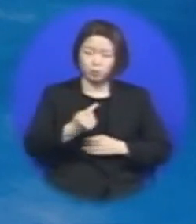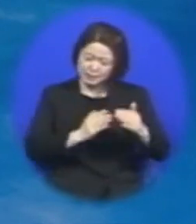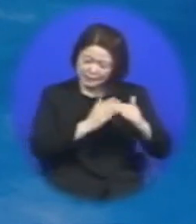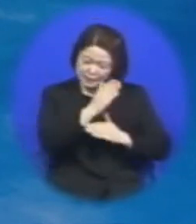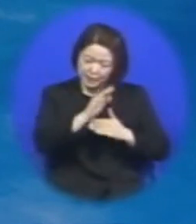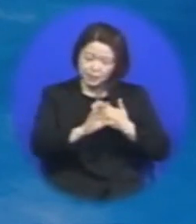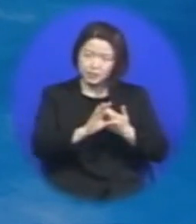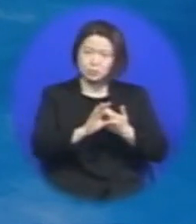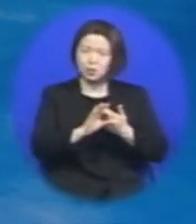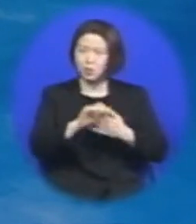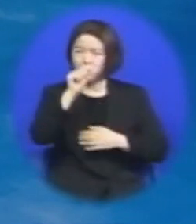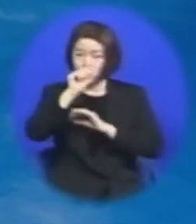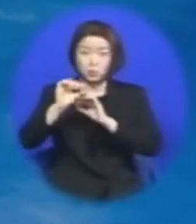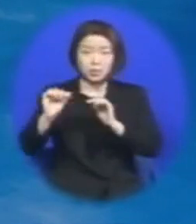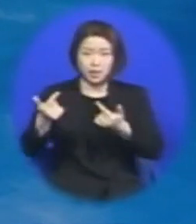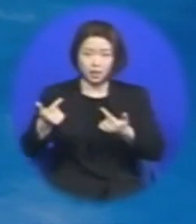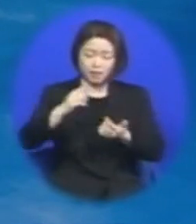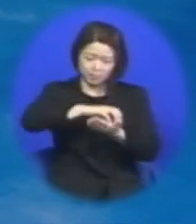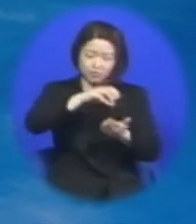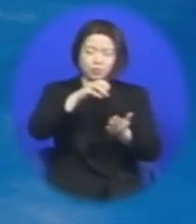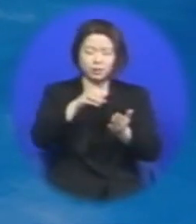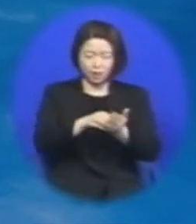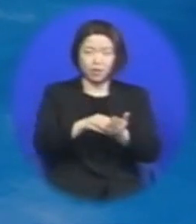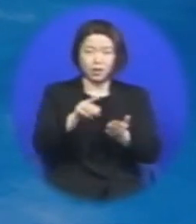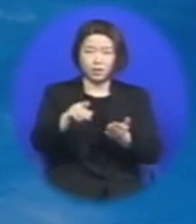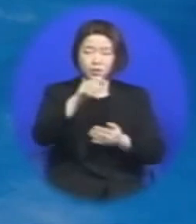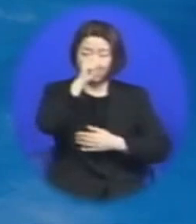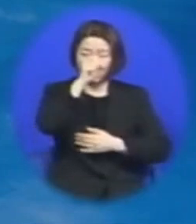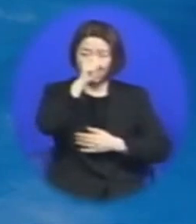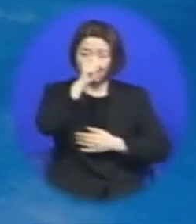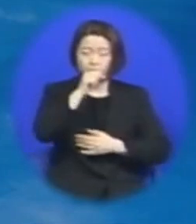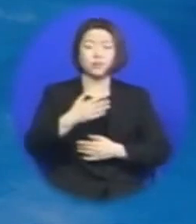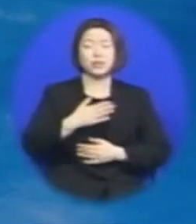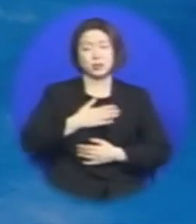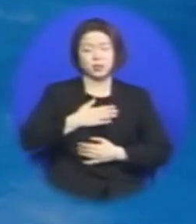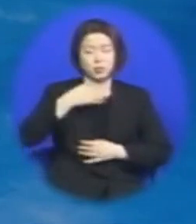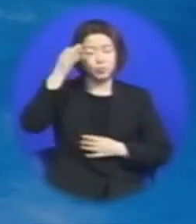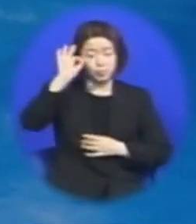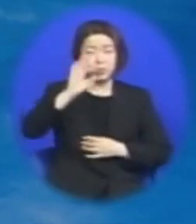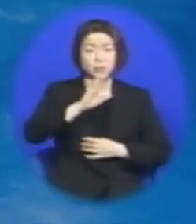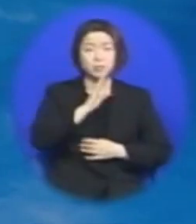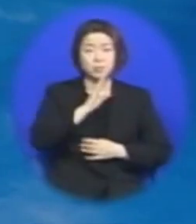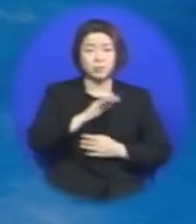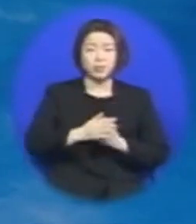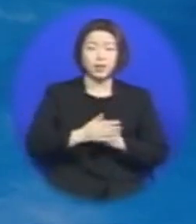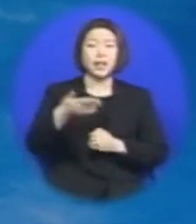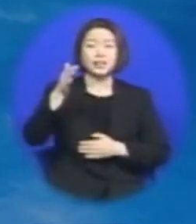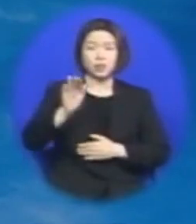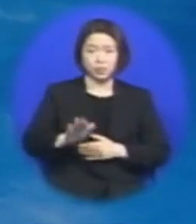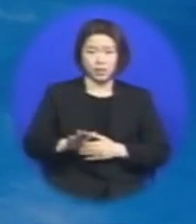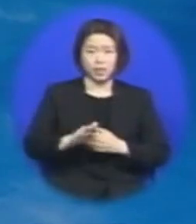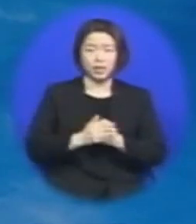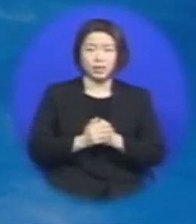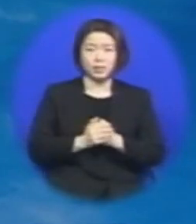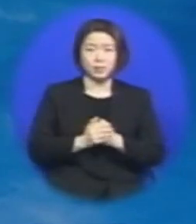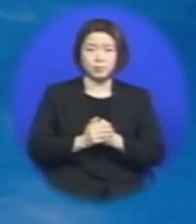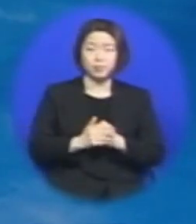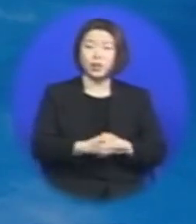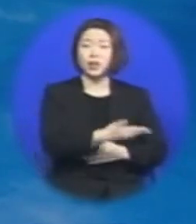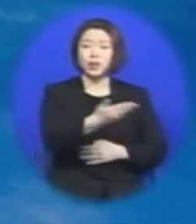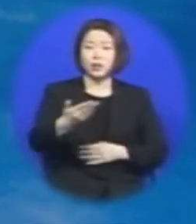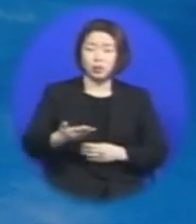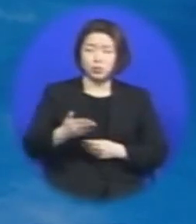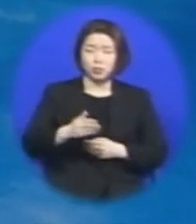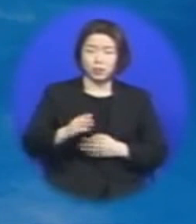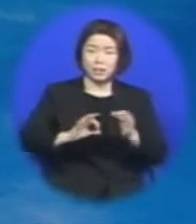화해요 적당한게 좋은 거예요 저도 인정해요 그러나 여러분